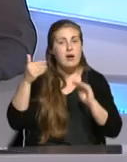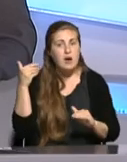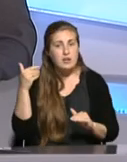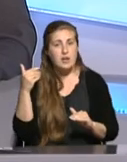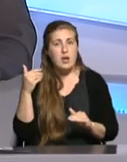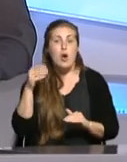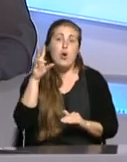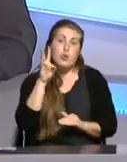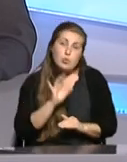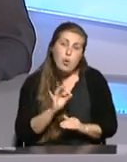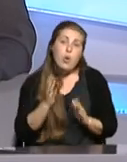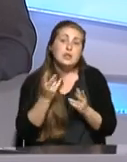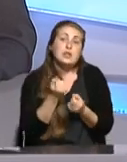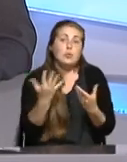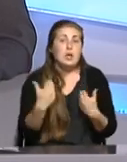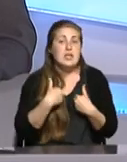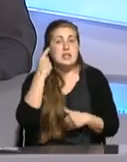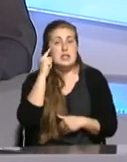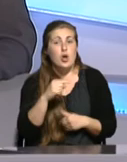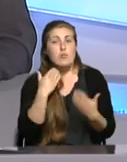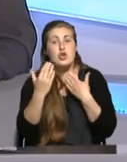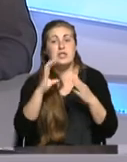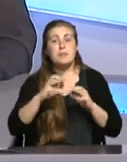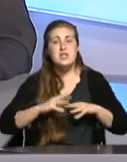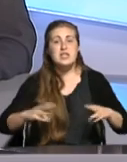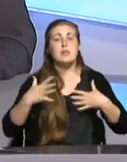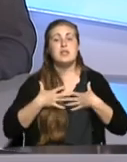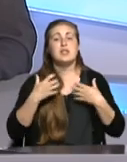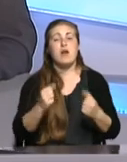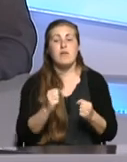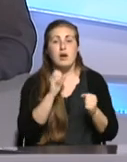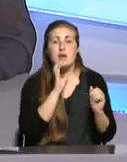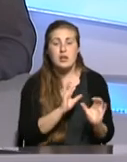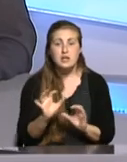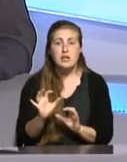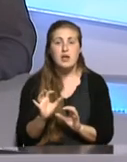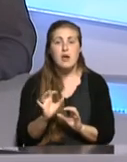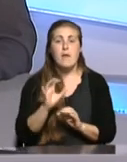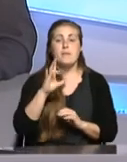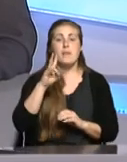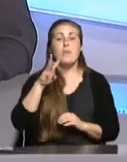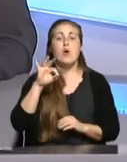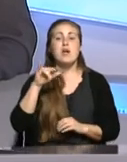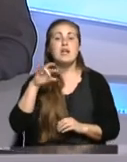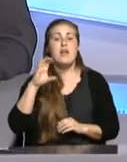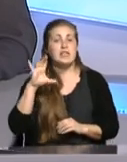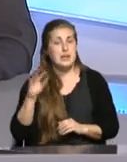но тем ни менее насколько я общаюсь с министром здравоохранения тащи могилевским